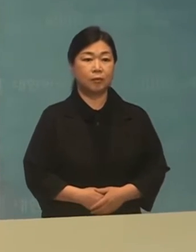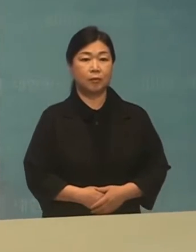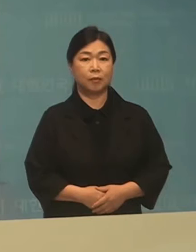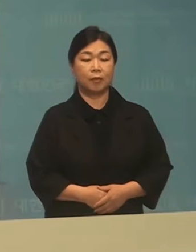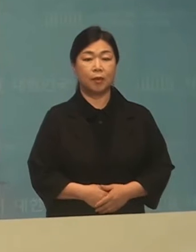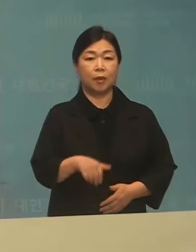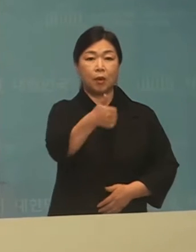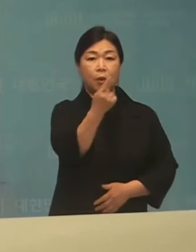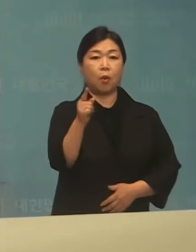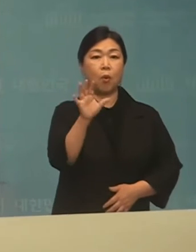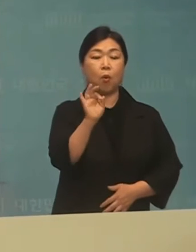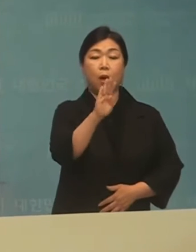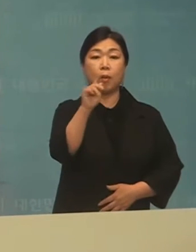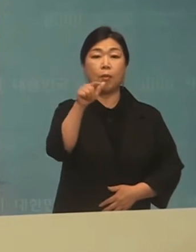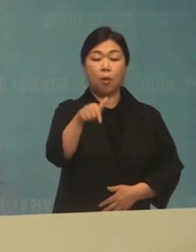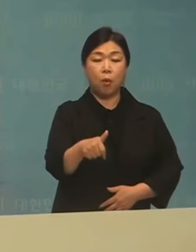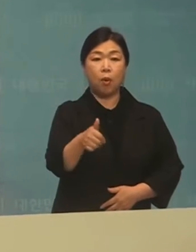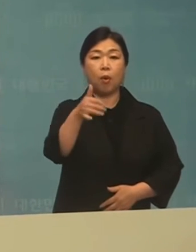광복회장